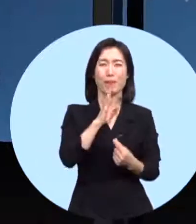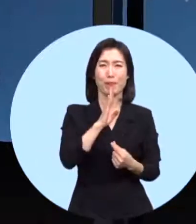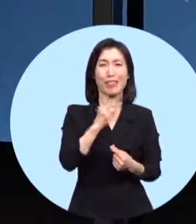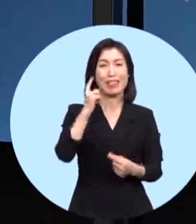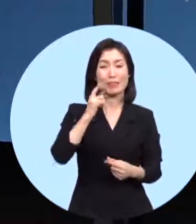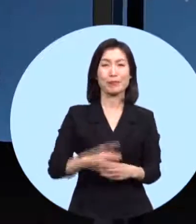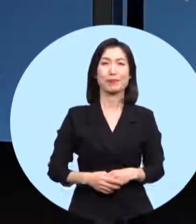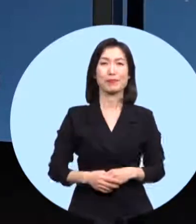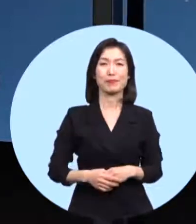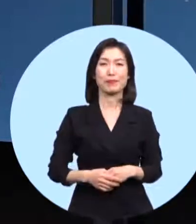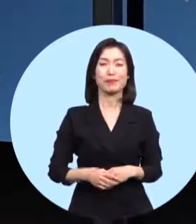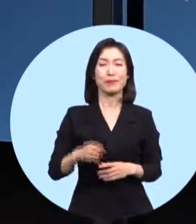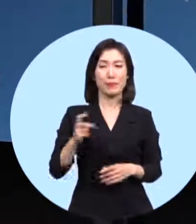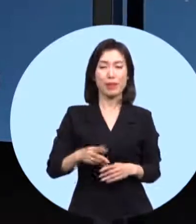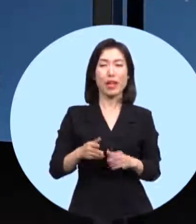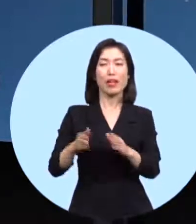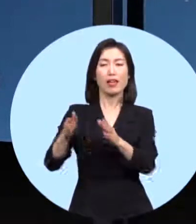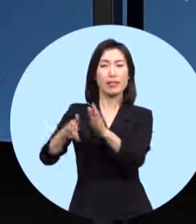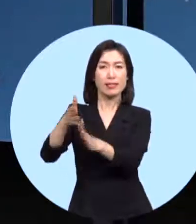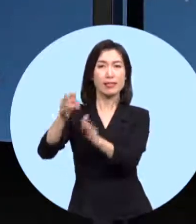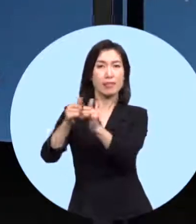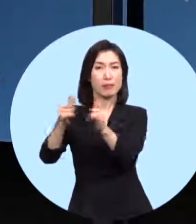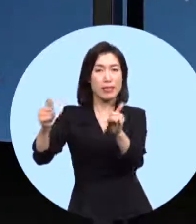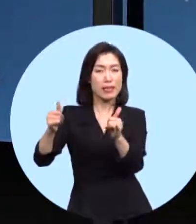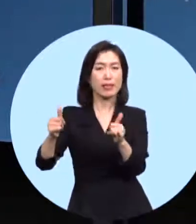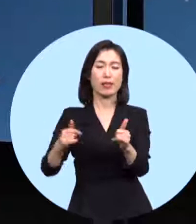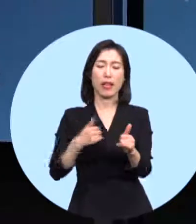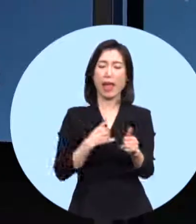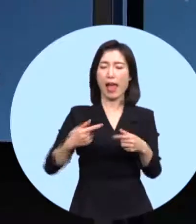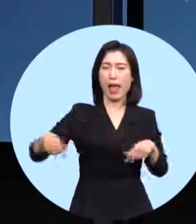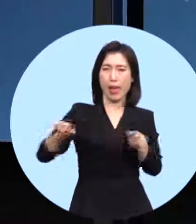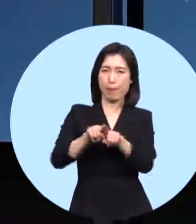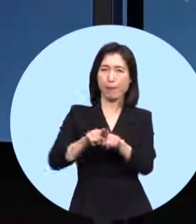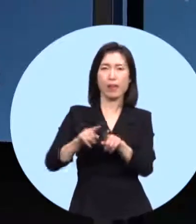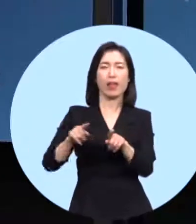마지막으로 시민들과 어떻게 공감하고 어떻게